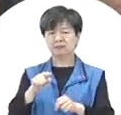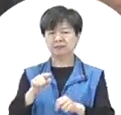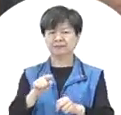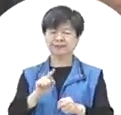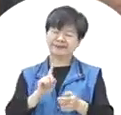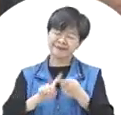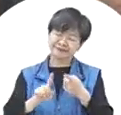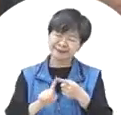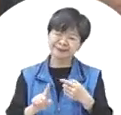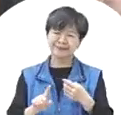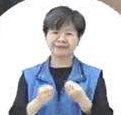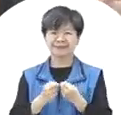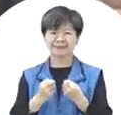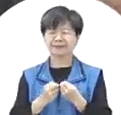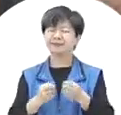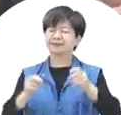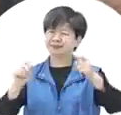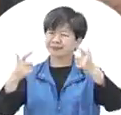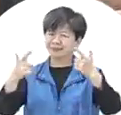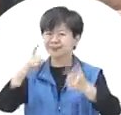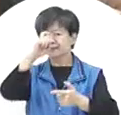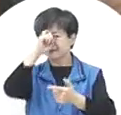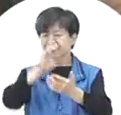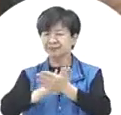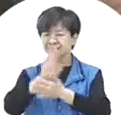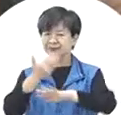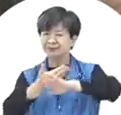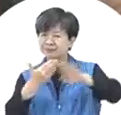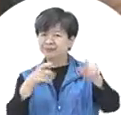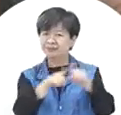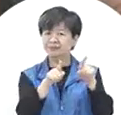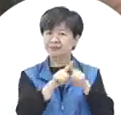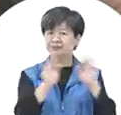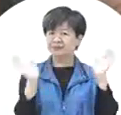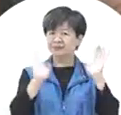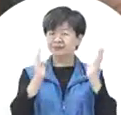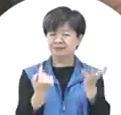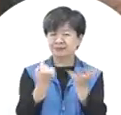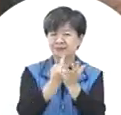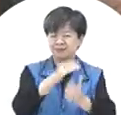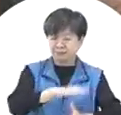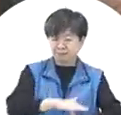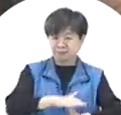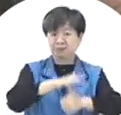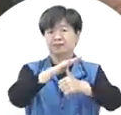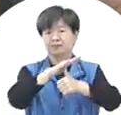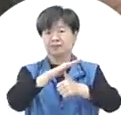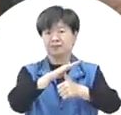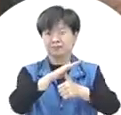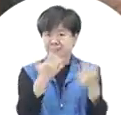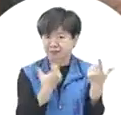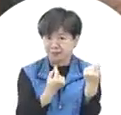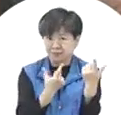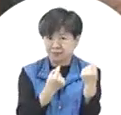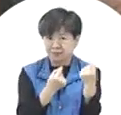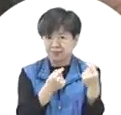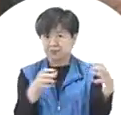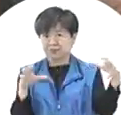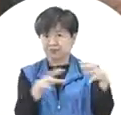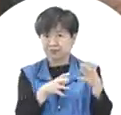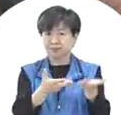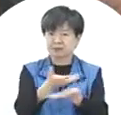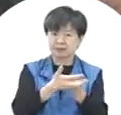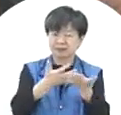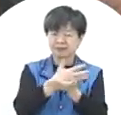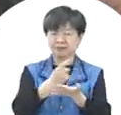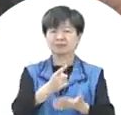不会，他们希望是说以后跟其他的学生一起成长，长大以后跟他们一样，甚至于能力比他们更